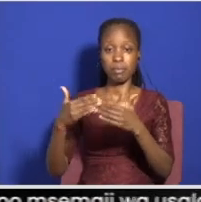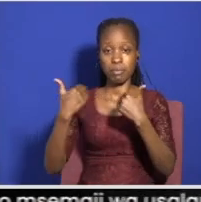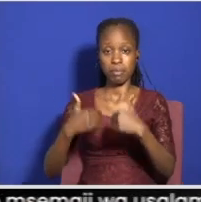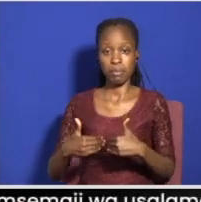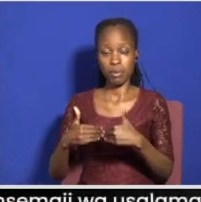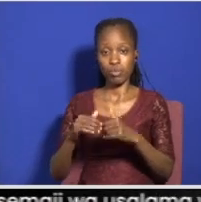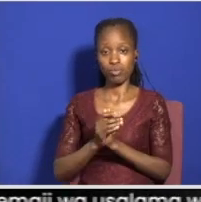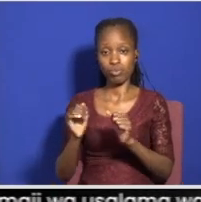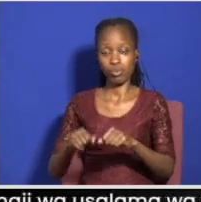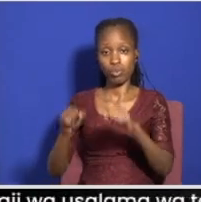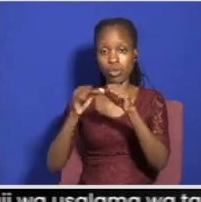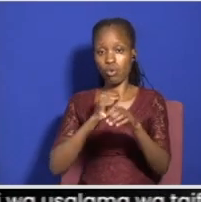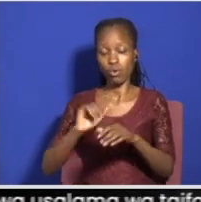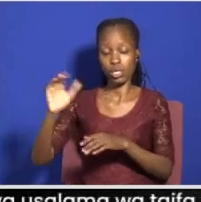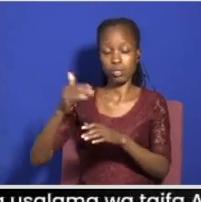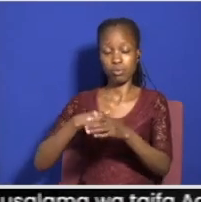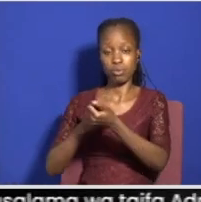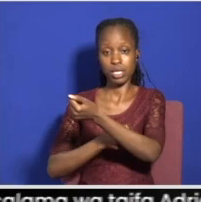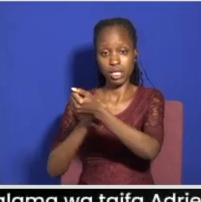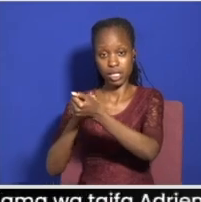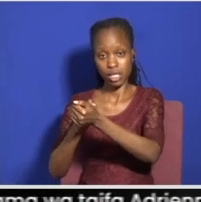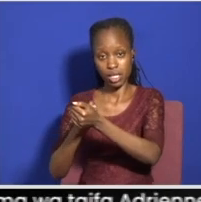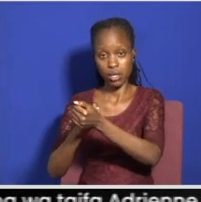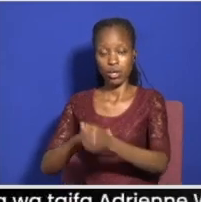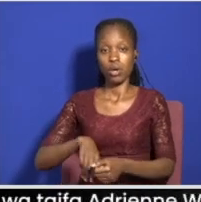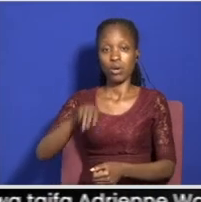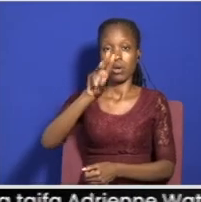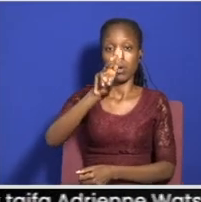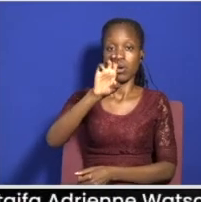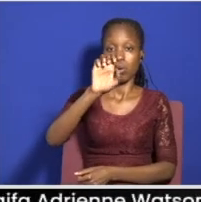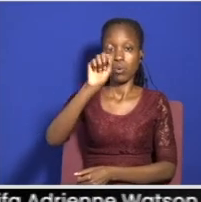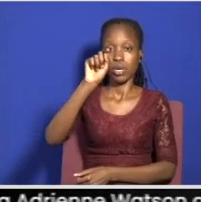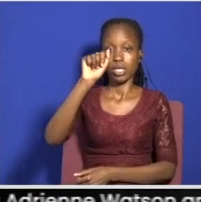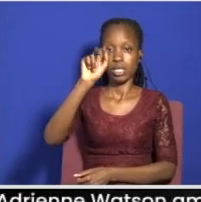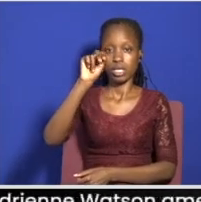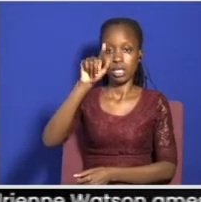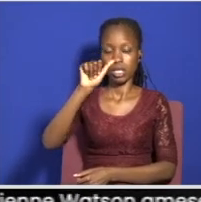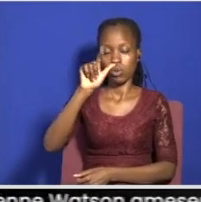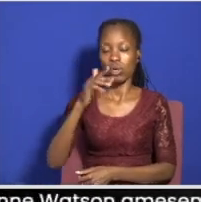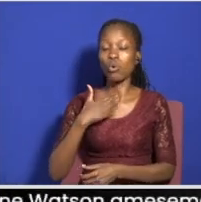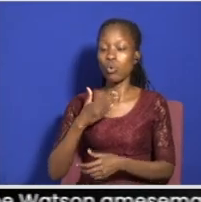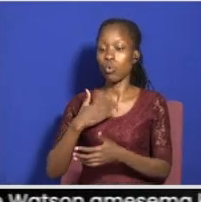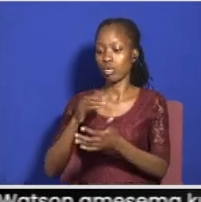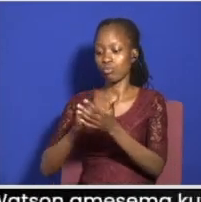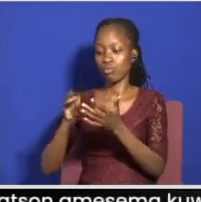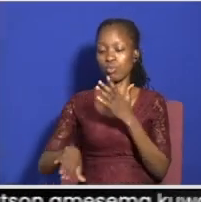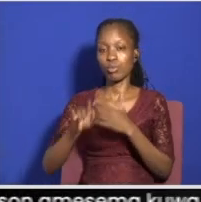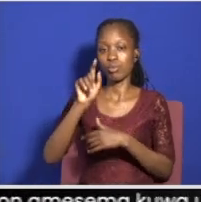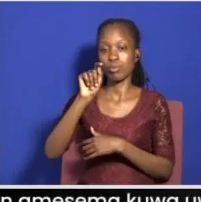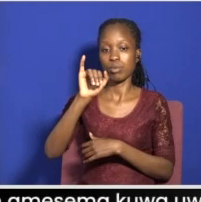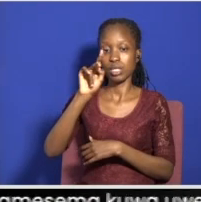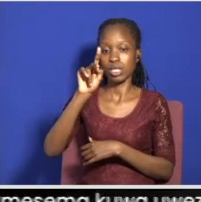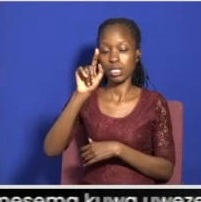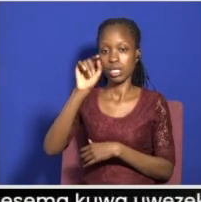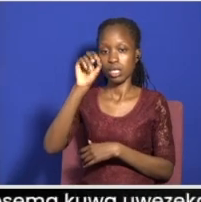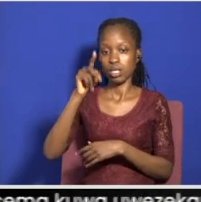the old town, nam support Wetangula kujaribu kutaka kuiban TikTok in the country. TikTok